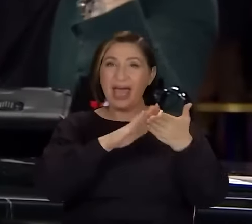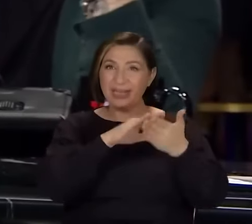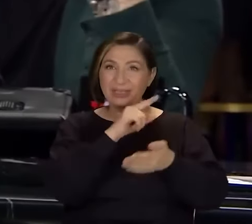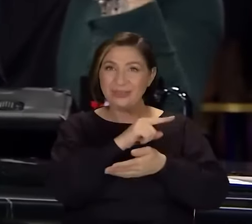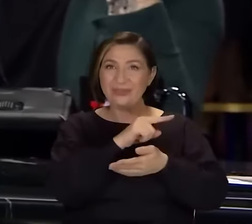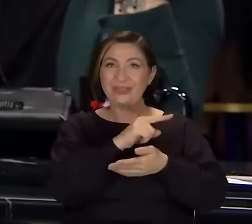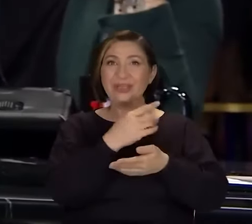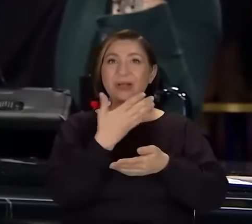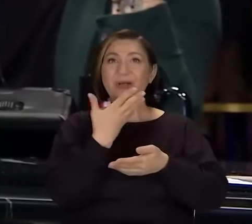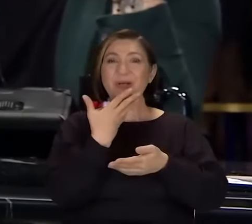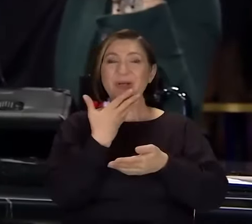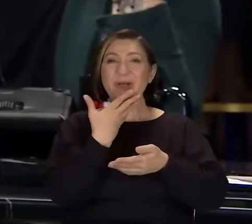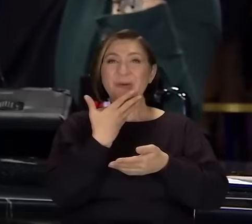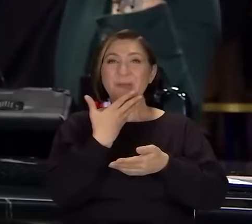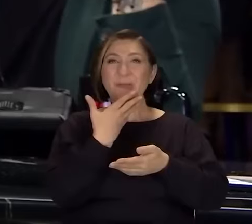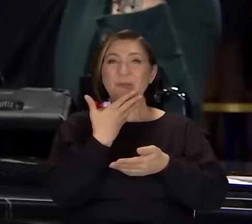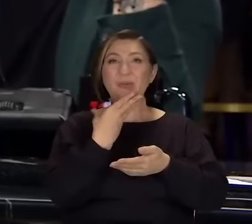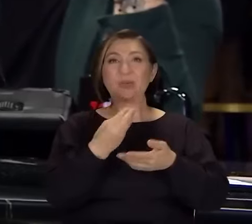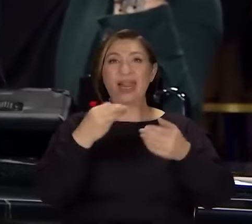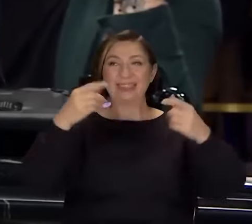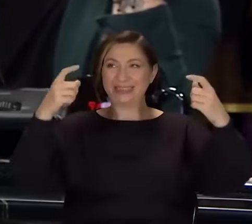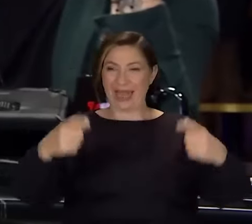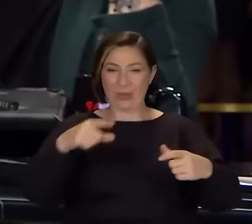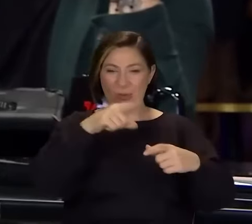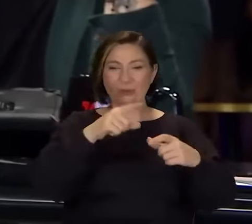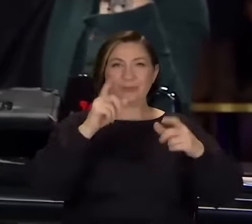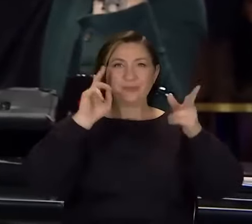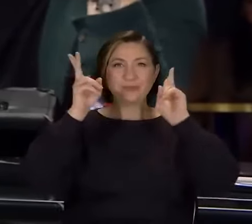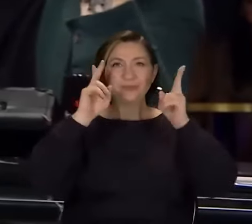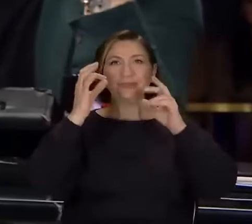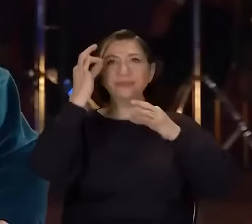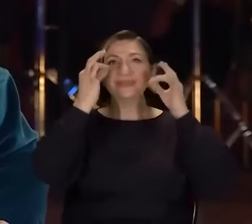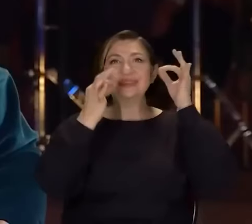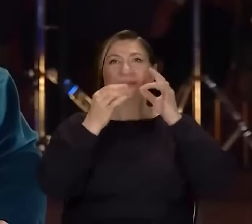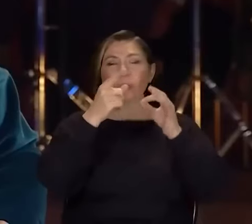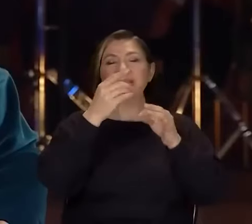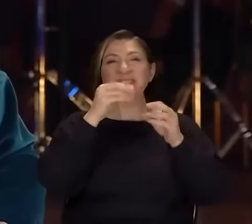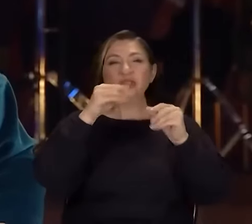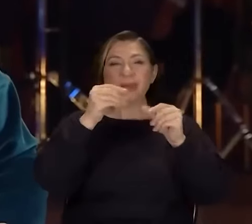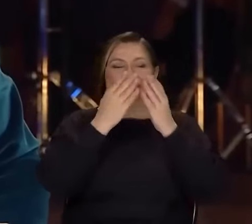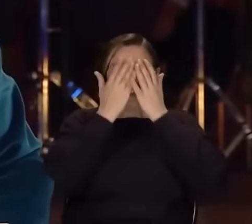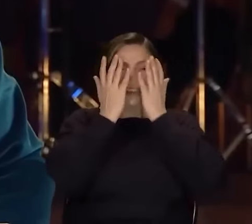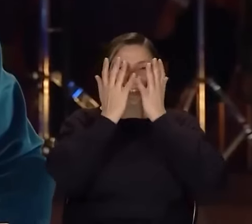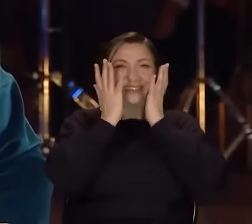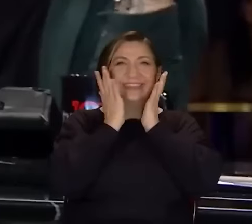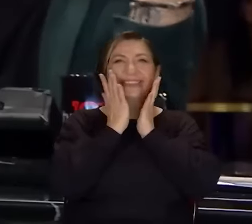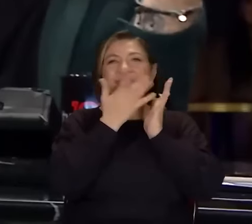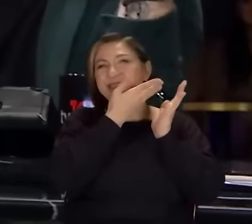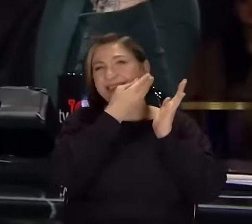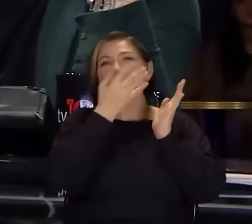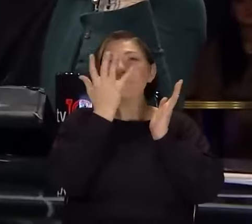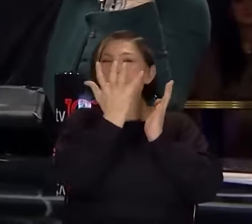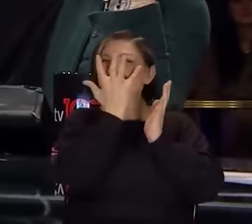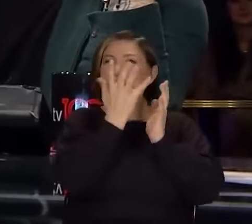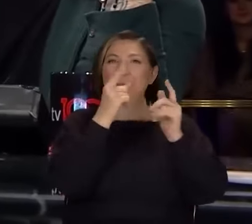arkadaşımın güzellik salonuydu herhalde. Evet. O yeni açılmıştı. O da senin açılmıştı. Yüzünü böyle çimen onunla, yaptığı o için. O da gitti. Onunla beraber